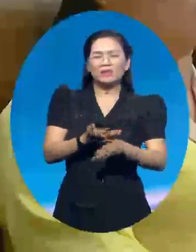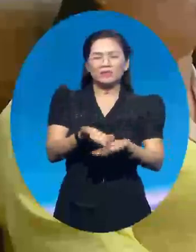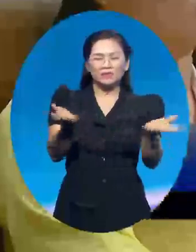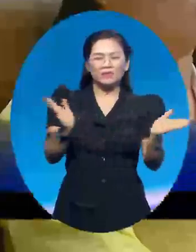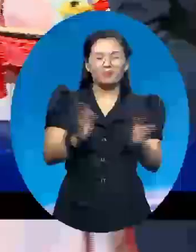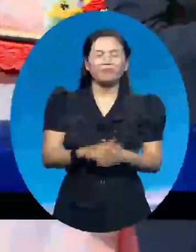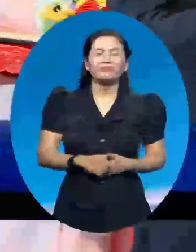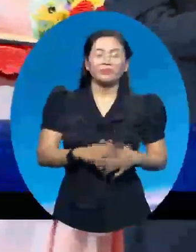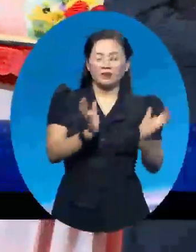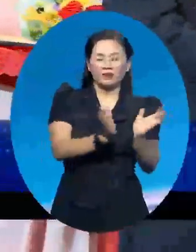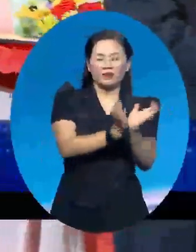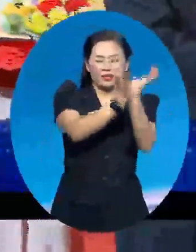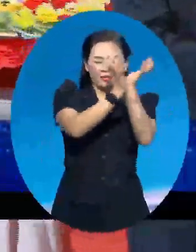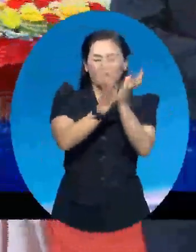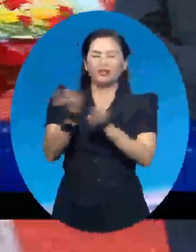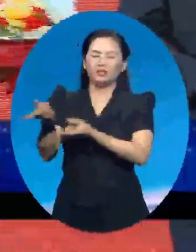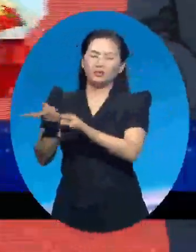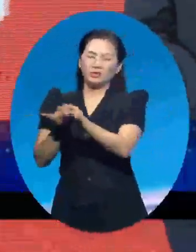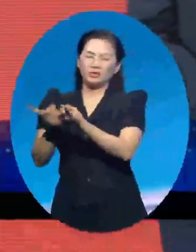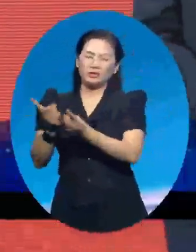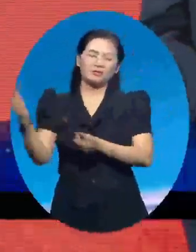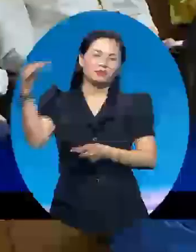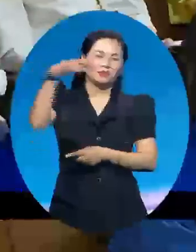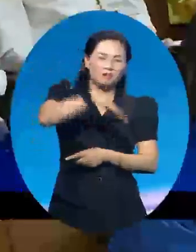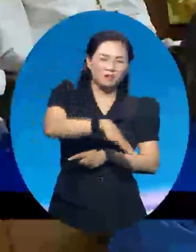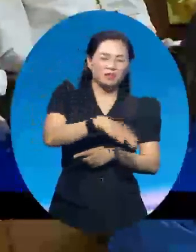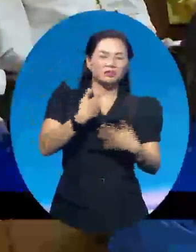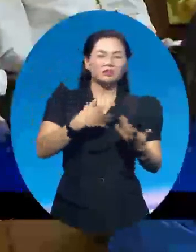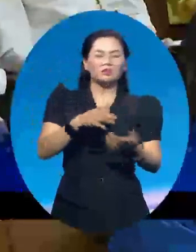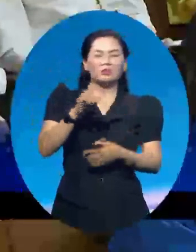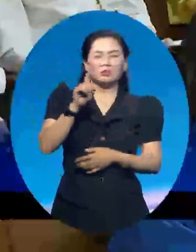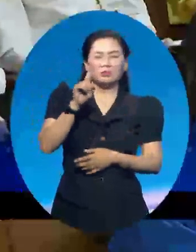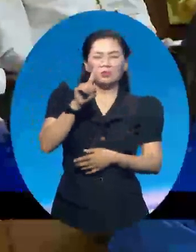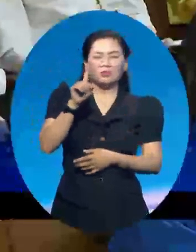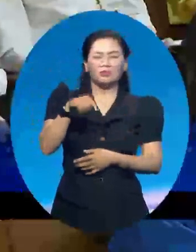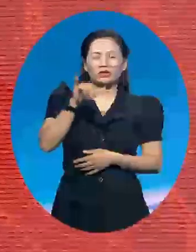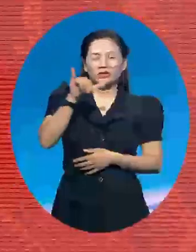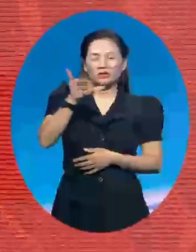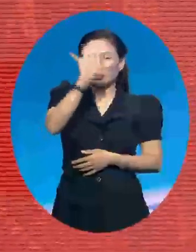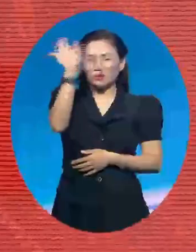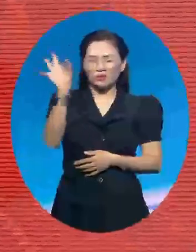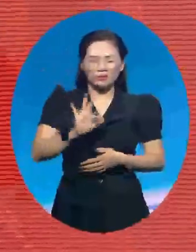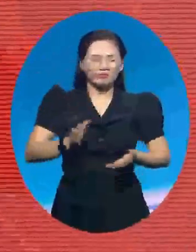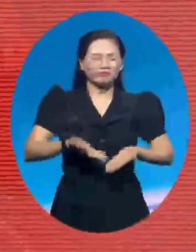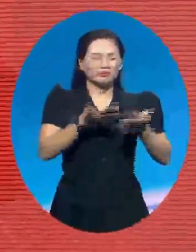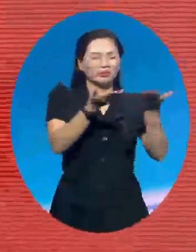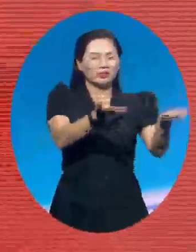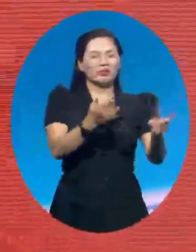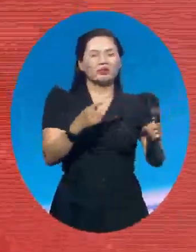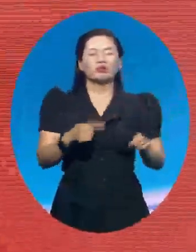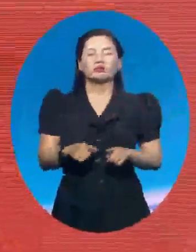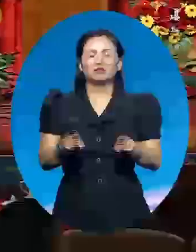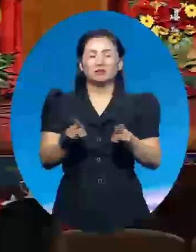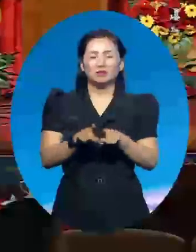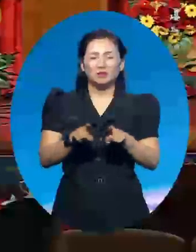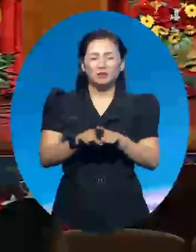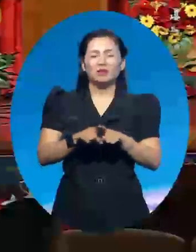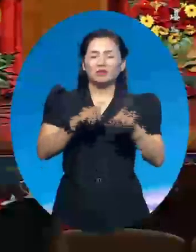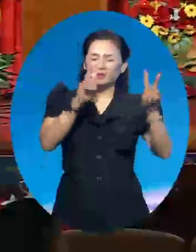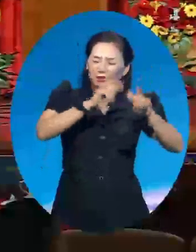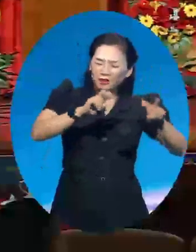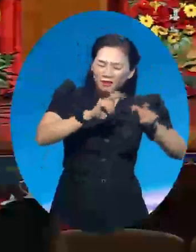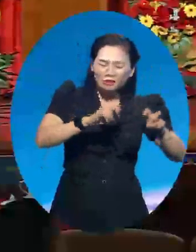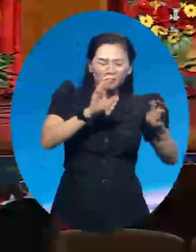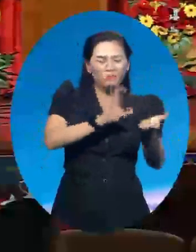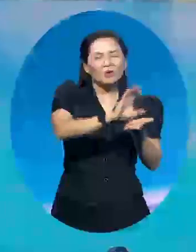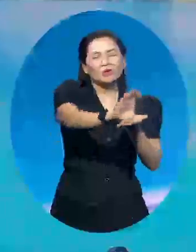buổi lễ, các doanh nghiệp cũng đã trao tặng hơn 5,6 tỷ đồng để cấp học bổng cho học viên, sinh viên nhằm đồng hành với sự nghiệp nghiên cứu và đào tạo của